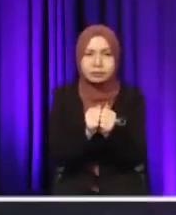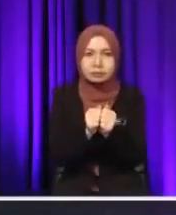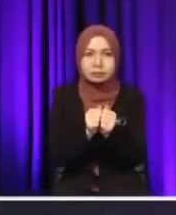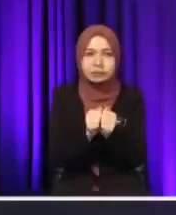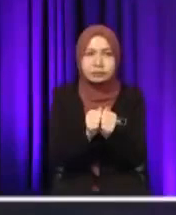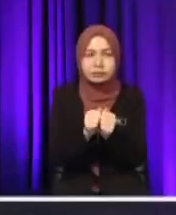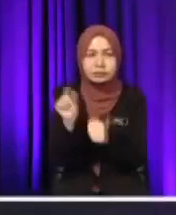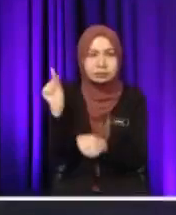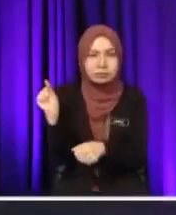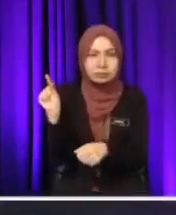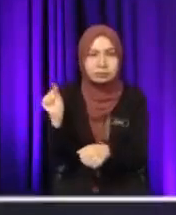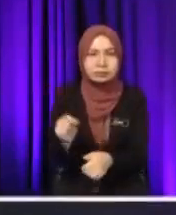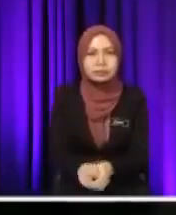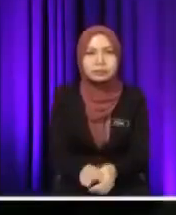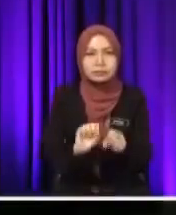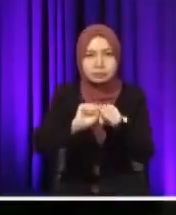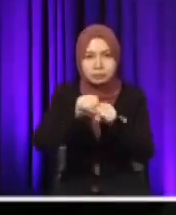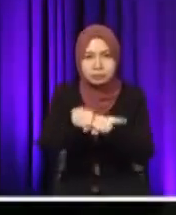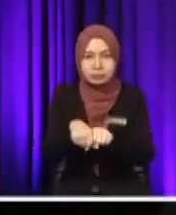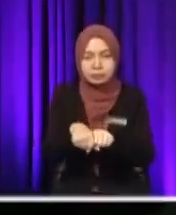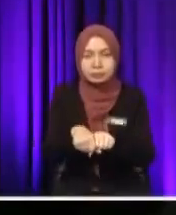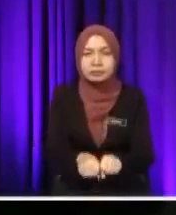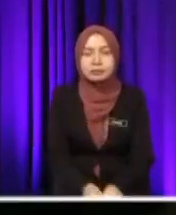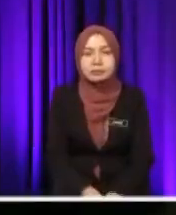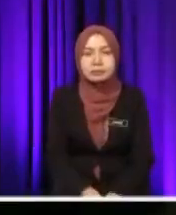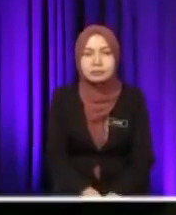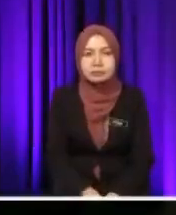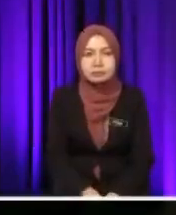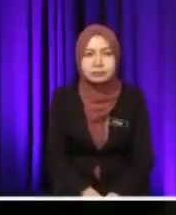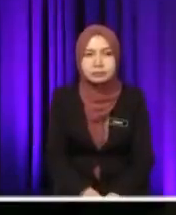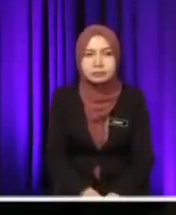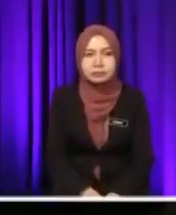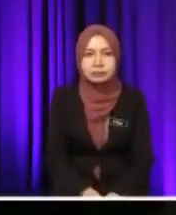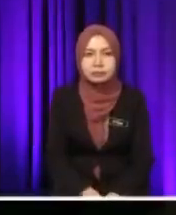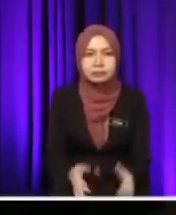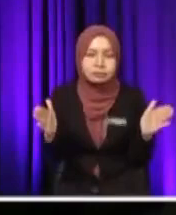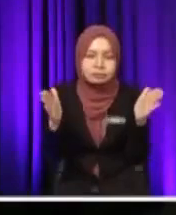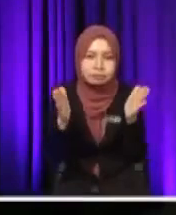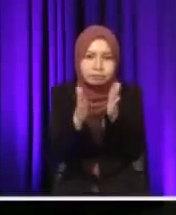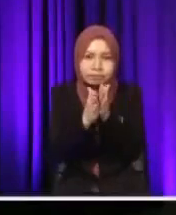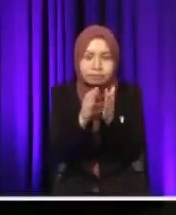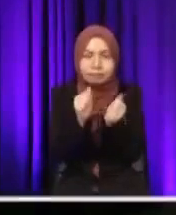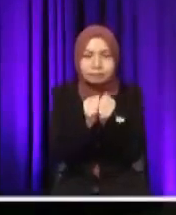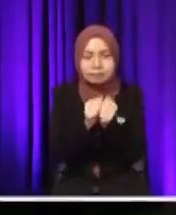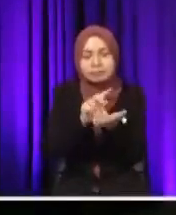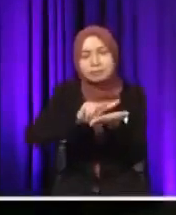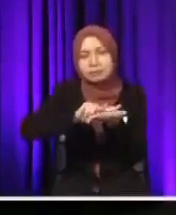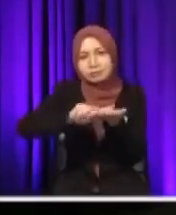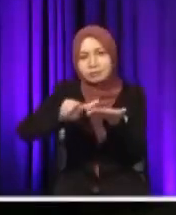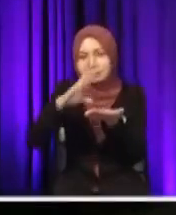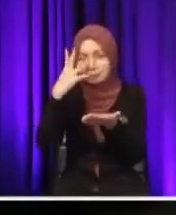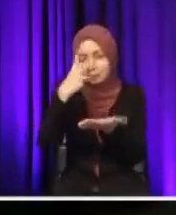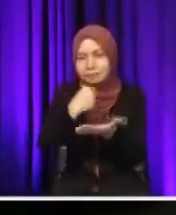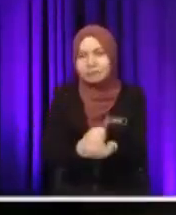stiker ni. Okey, supaya stiker ni tadi dia tidak nilah lebih memampatkan lagi bentuk sabun tadi.